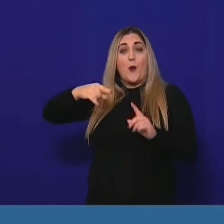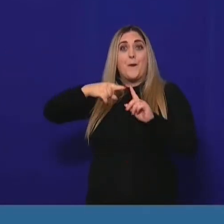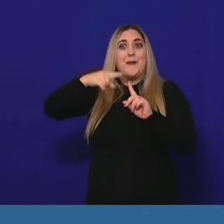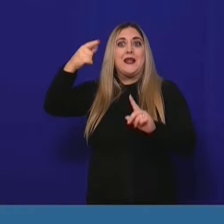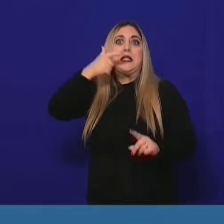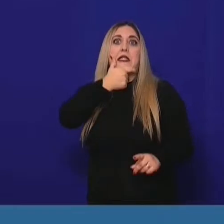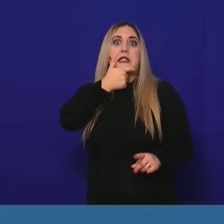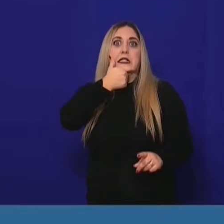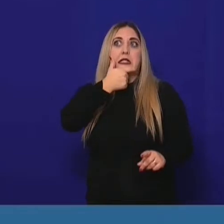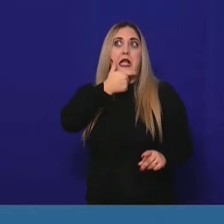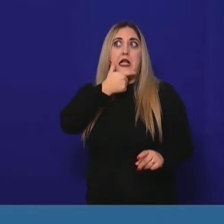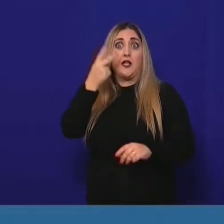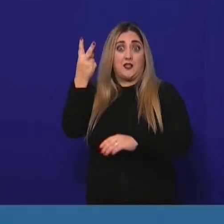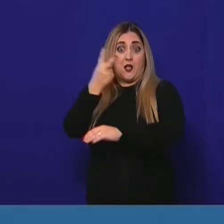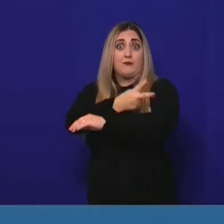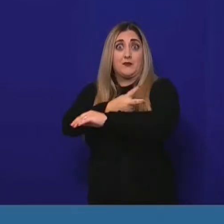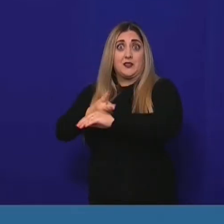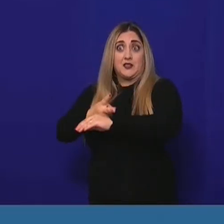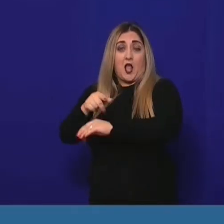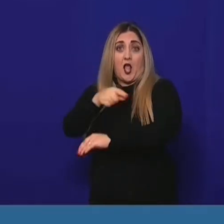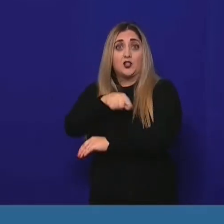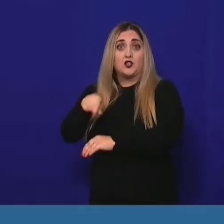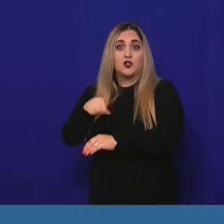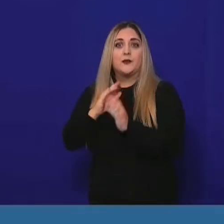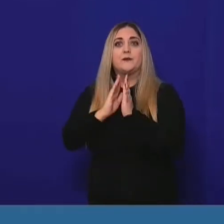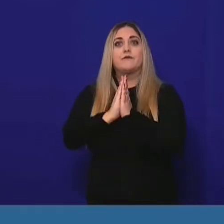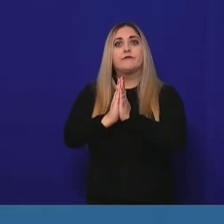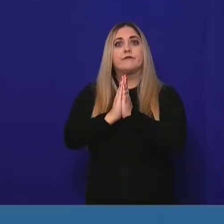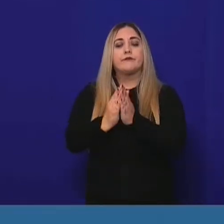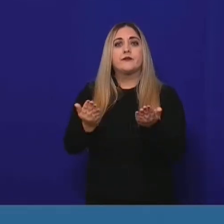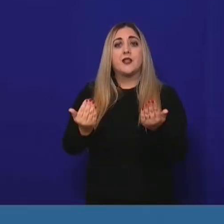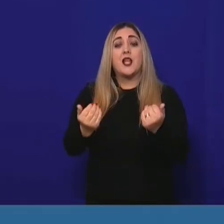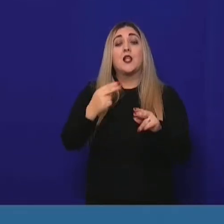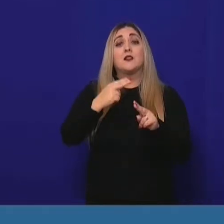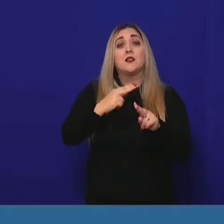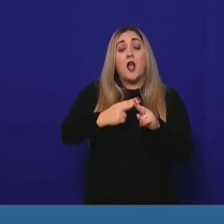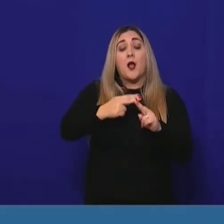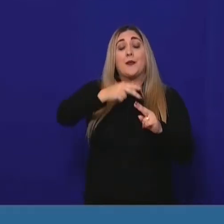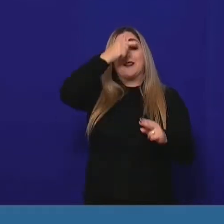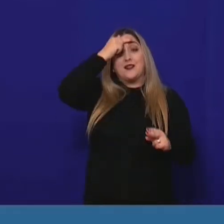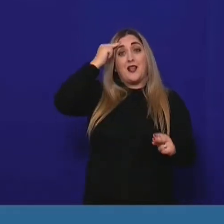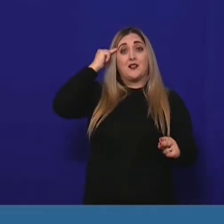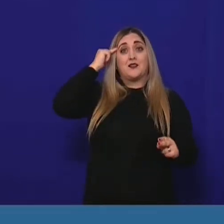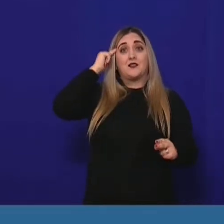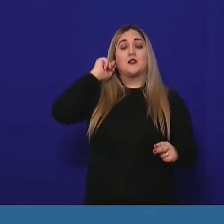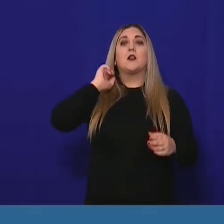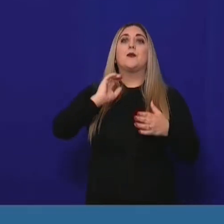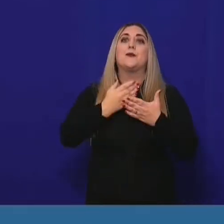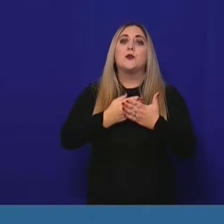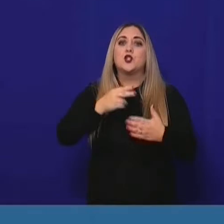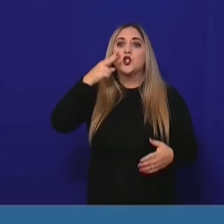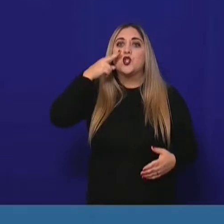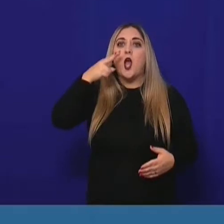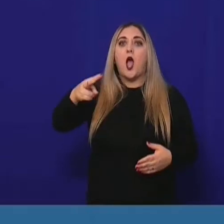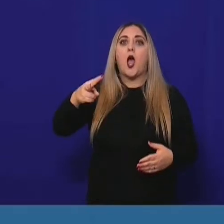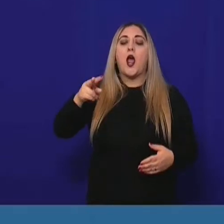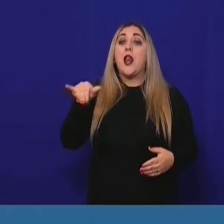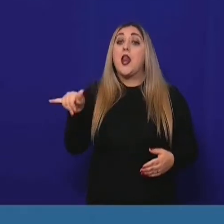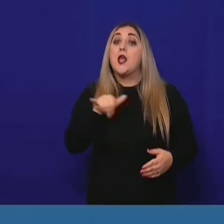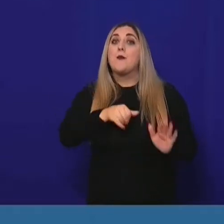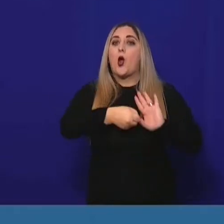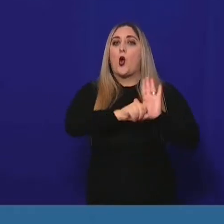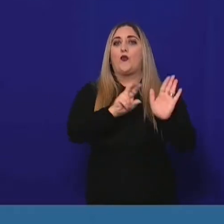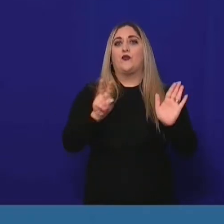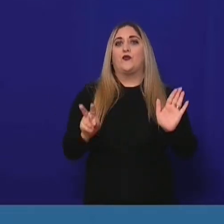l-aħħar 15 biex propju huma jiġu jagħmlu it-test u anka jagħmlu monitoring ta' ċertu